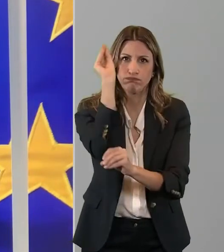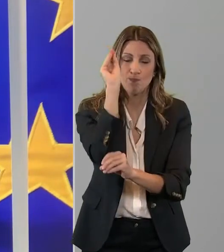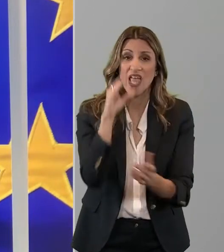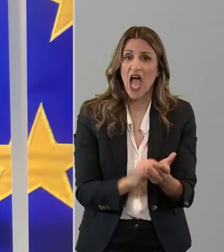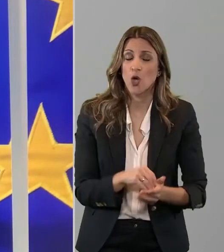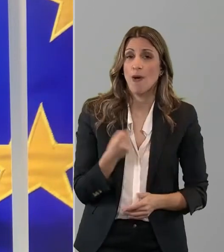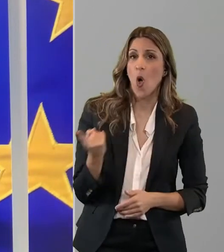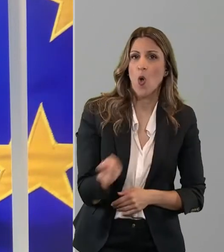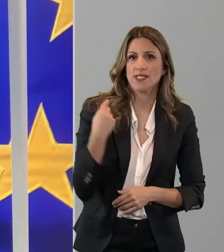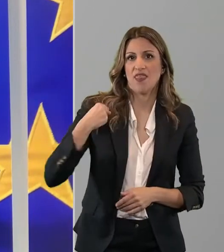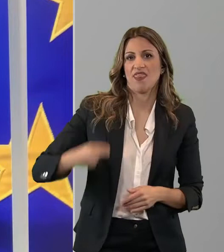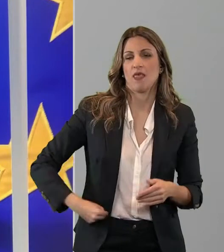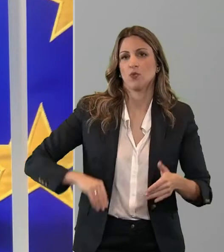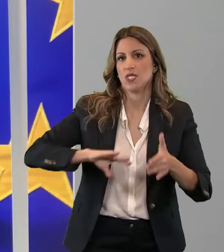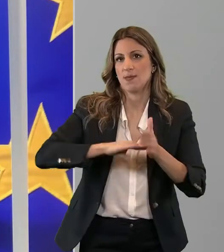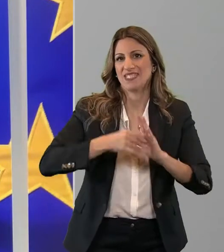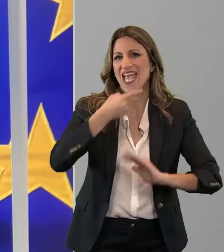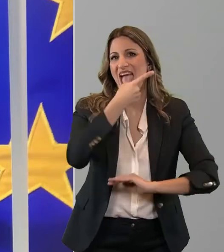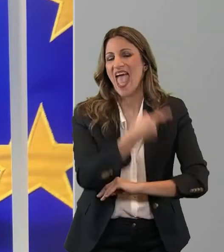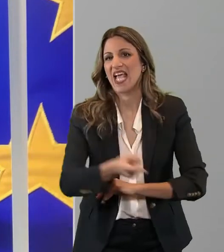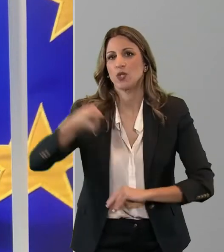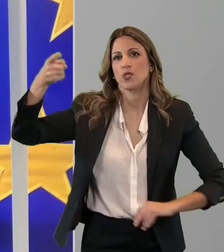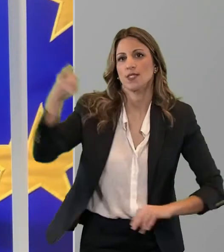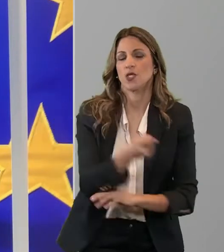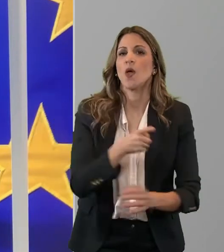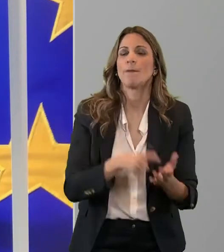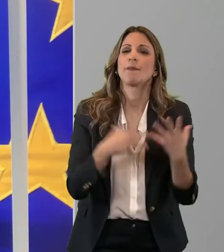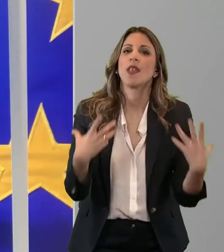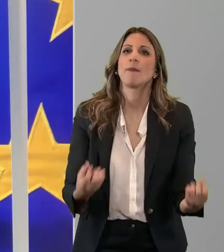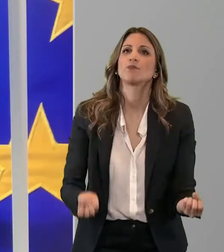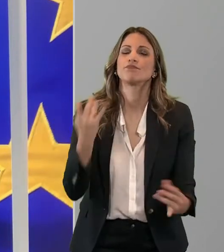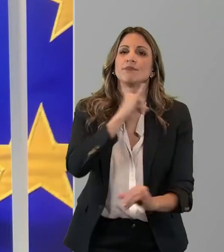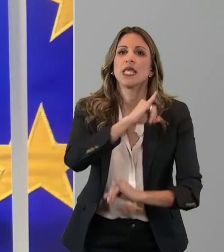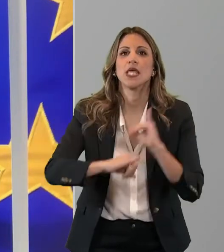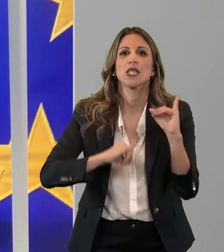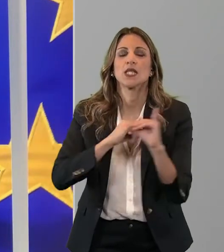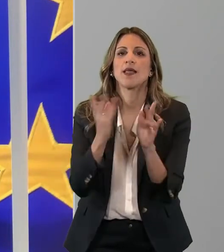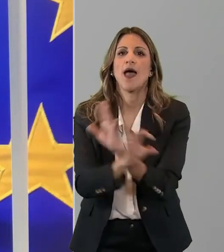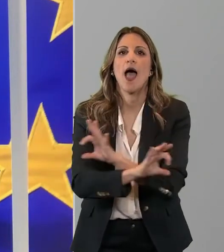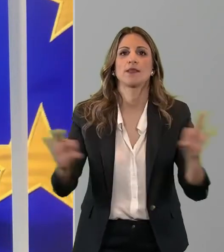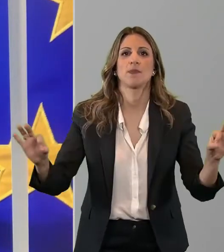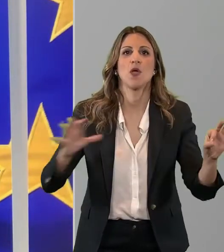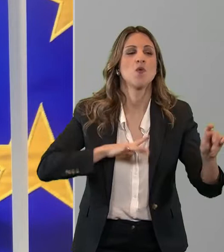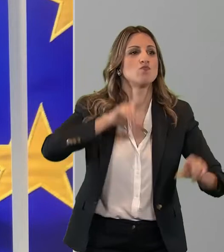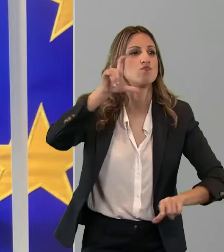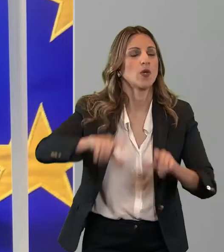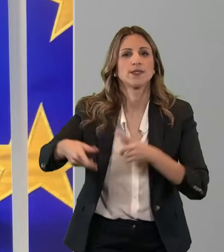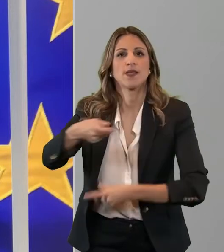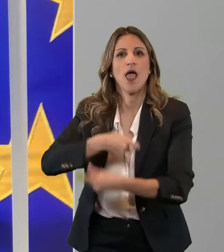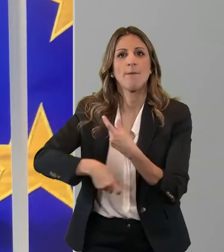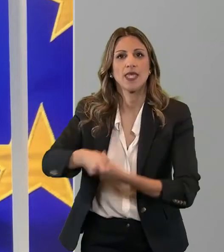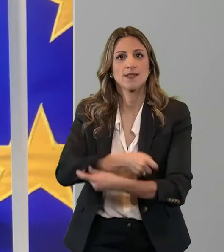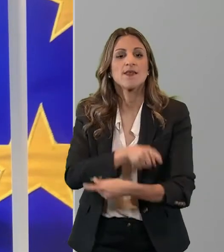100%, θα πρέπει να είναι πλήρως διαθέσιμες στο διαδίκτυο για πολίτες και επιχειρήσεις. Για να πετύχει αυτούς